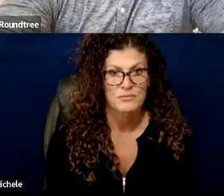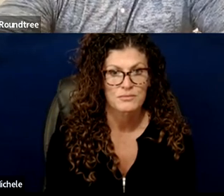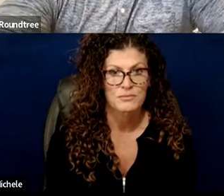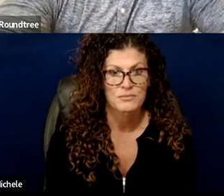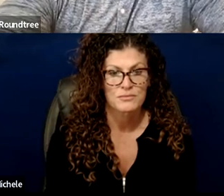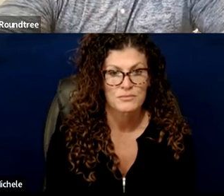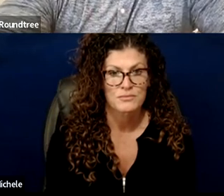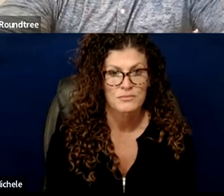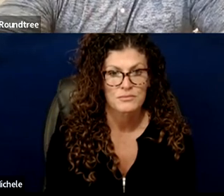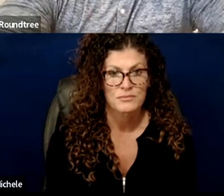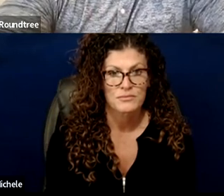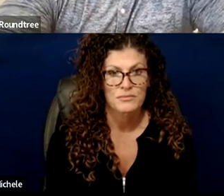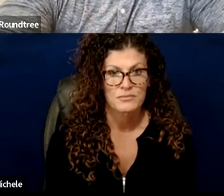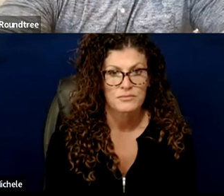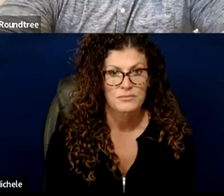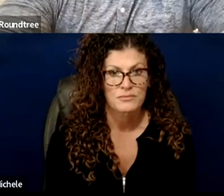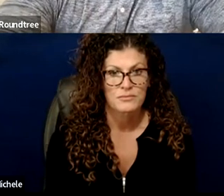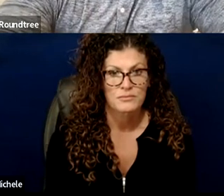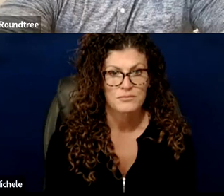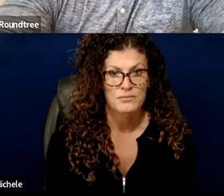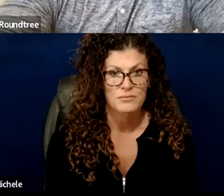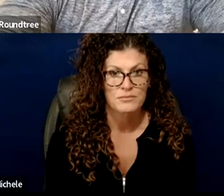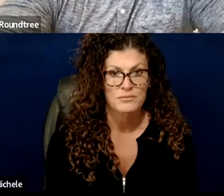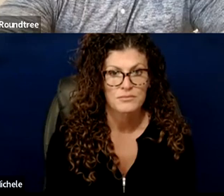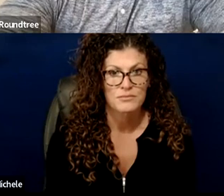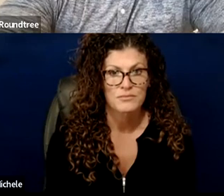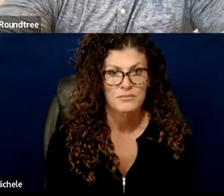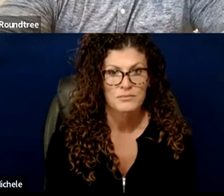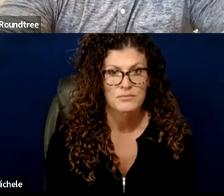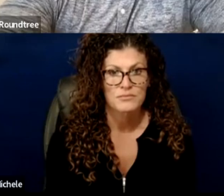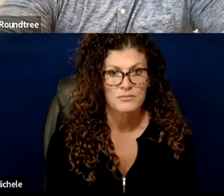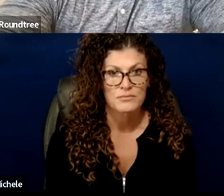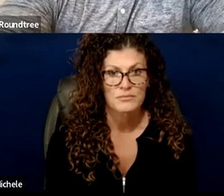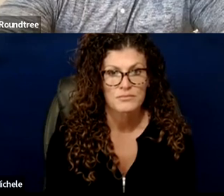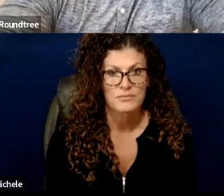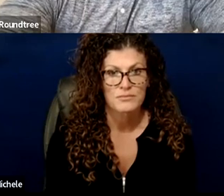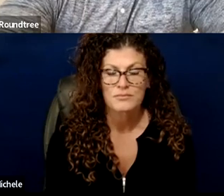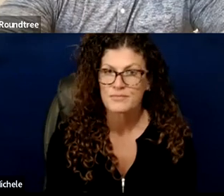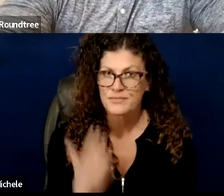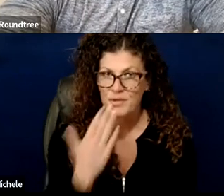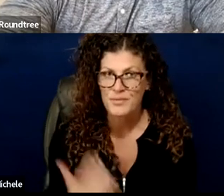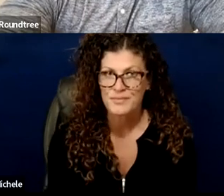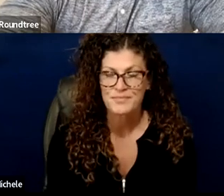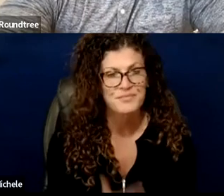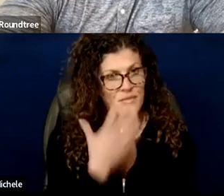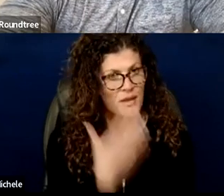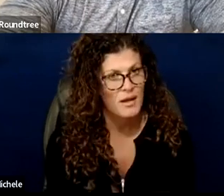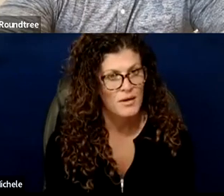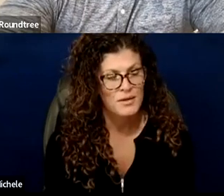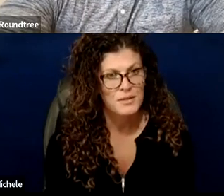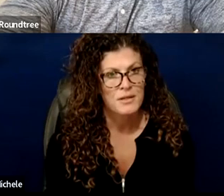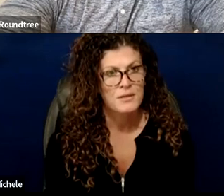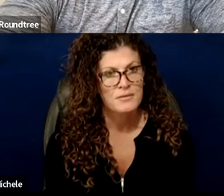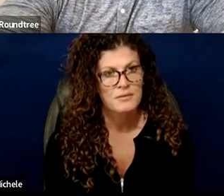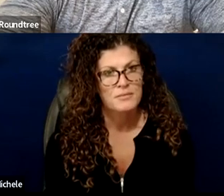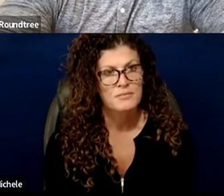capable traduire pour. Nous souhaitons bonne chance d'ores et déjà. Merci beaucoup. Thank you. Thank you very much. And now